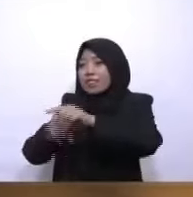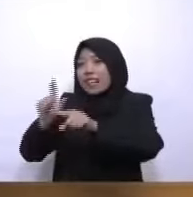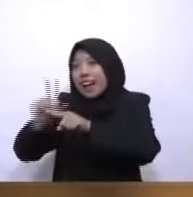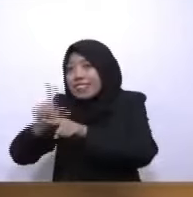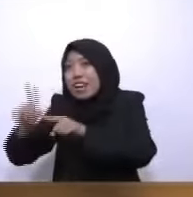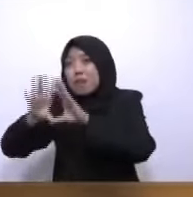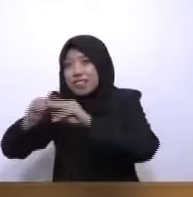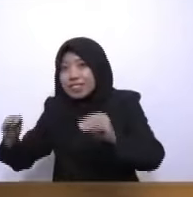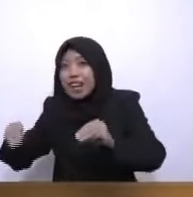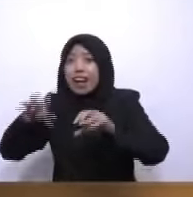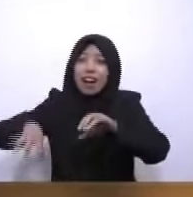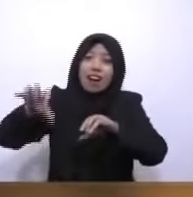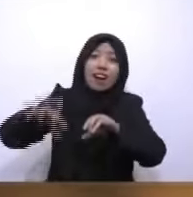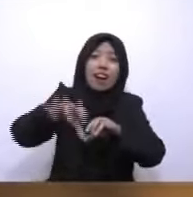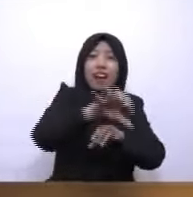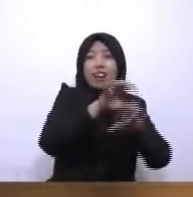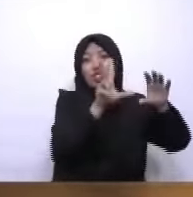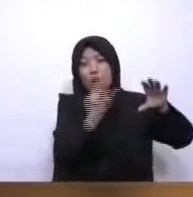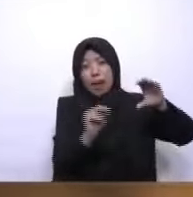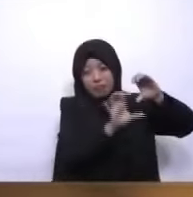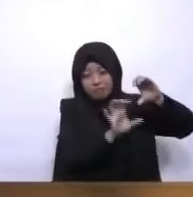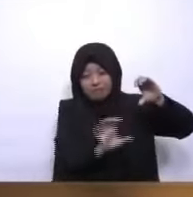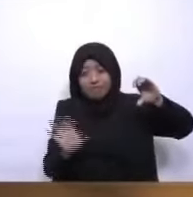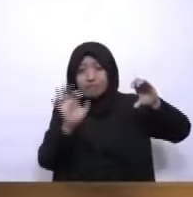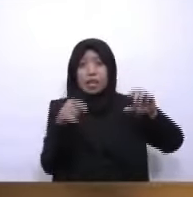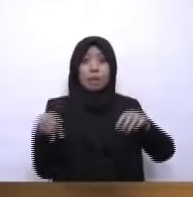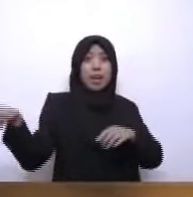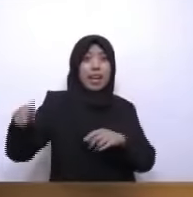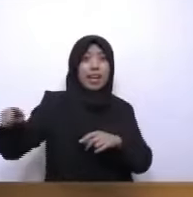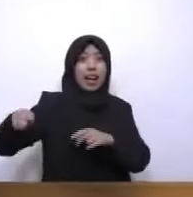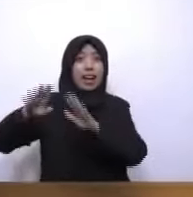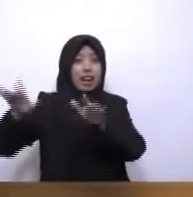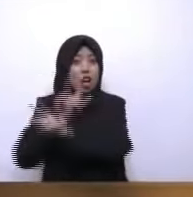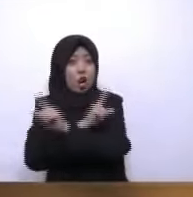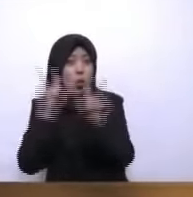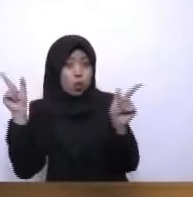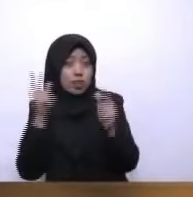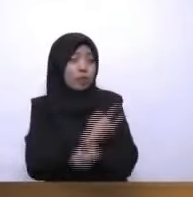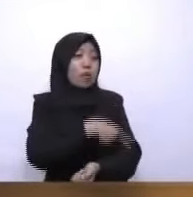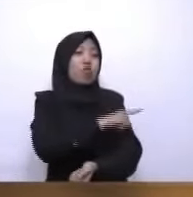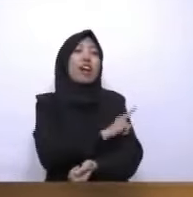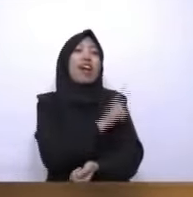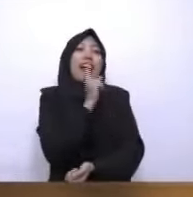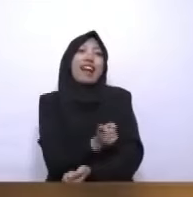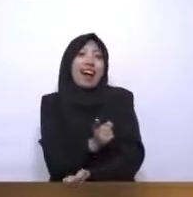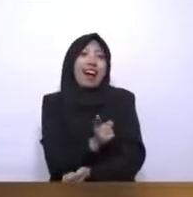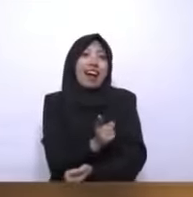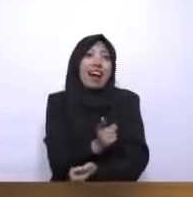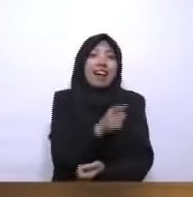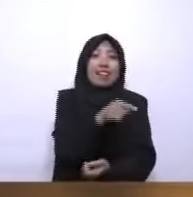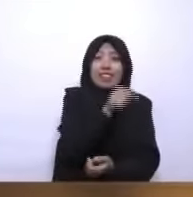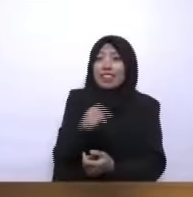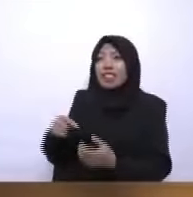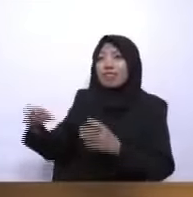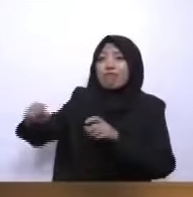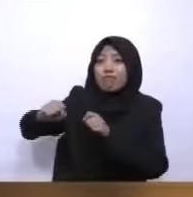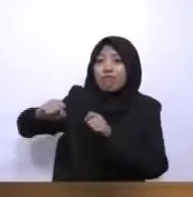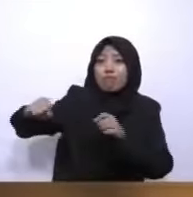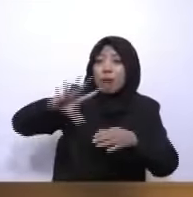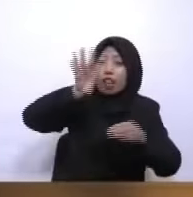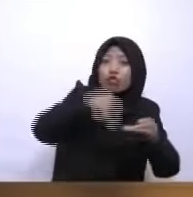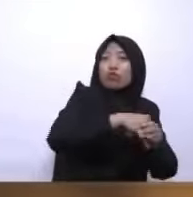setiap daerah di Jawa Barat. Sehingga ketika mereka lulus, mereka punya keahlian yang bisa diserap oleh pasar. Atau bahkan